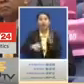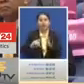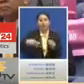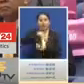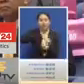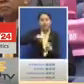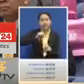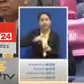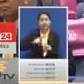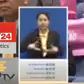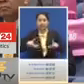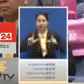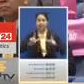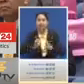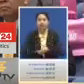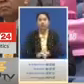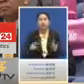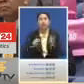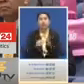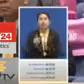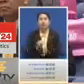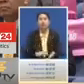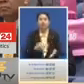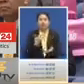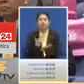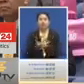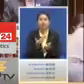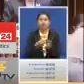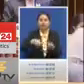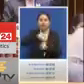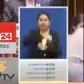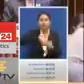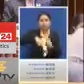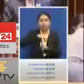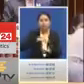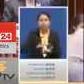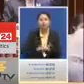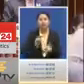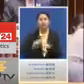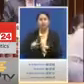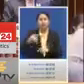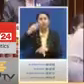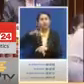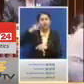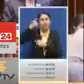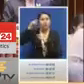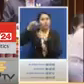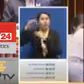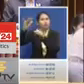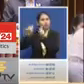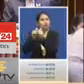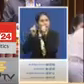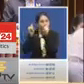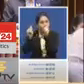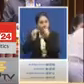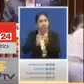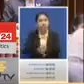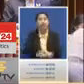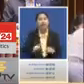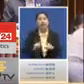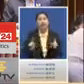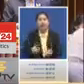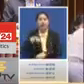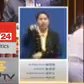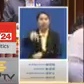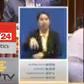กเมื่อคืนนี้ท่านพูดว่าตัวเลขการขยายตัวทางเศรษฐกิจเนี่ยดูประมาณว่ามีความหวังและจะดีแต่องค์กรเศรษ